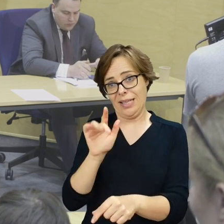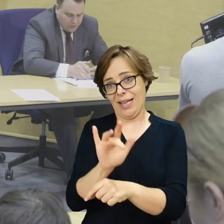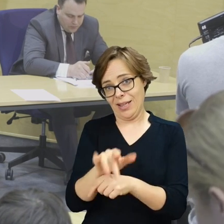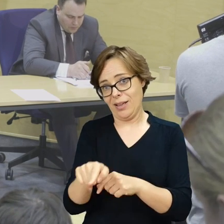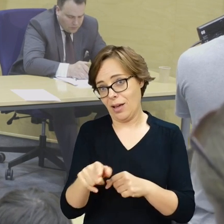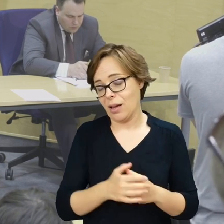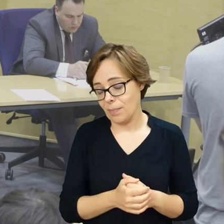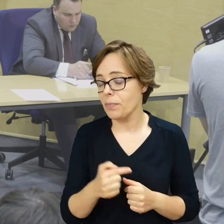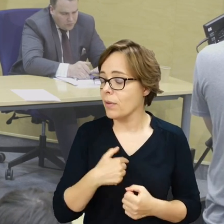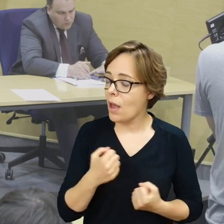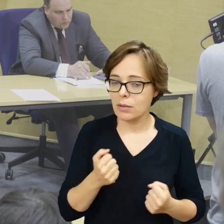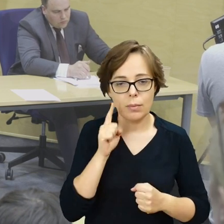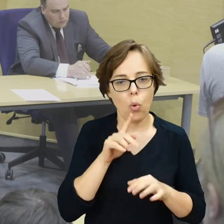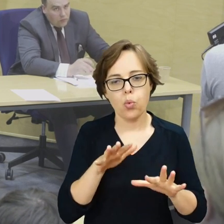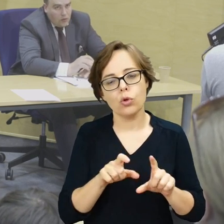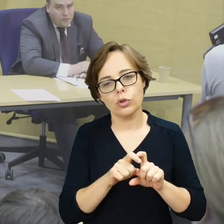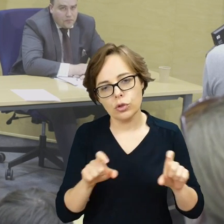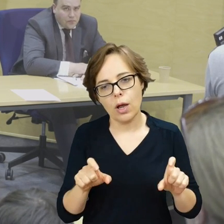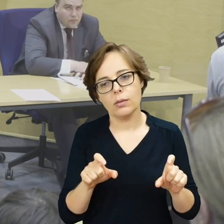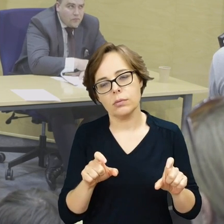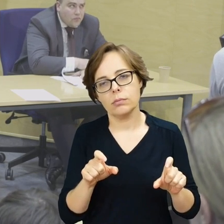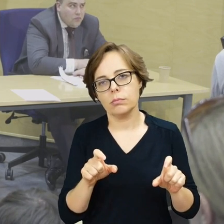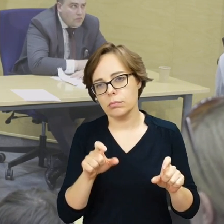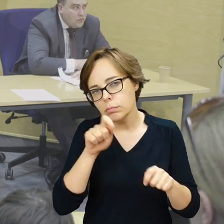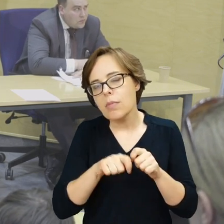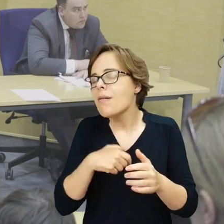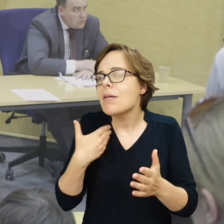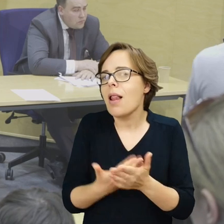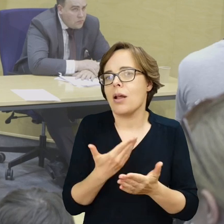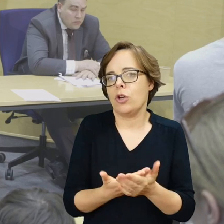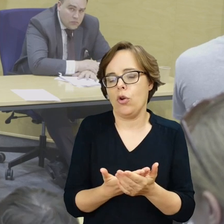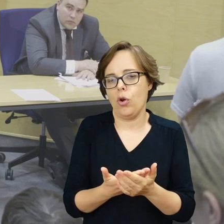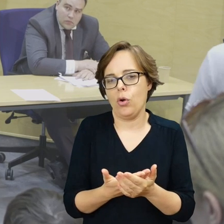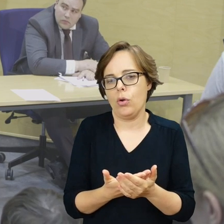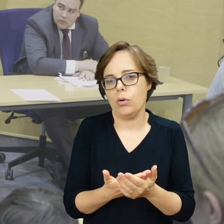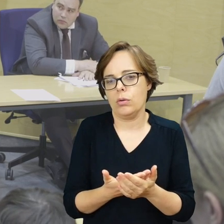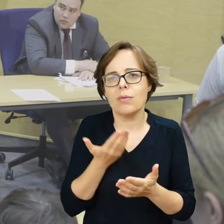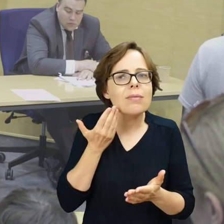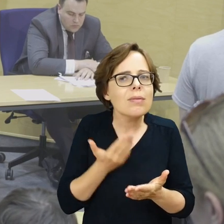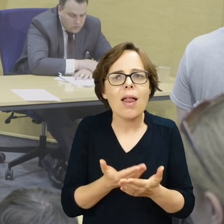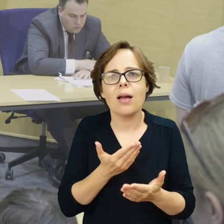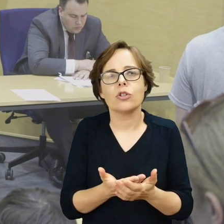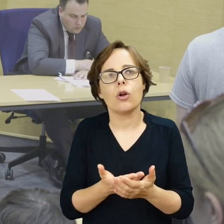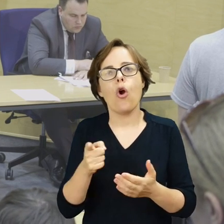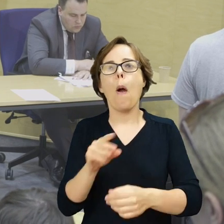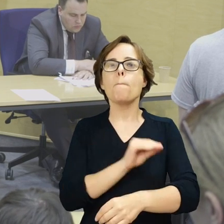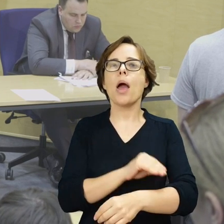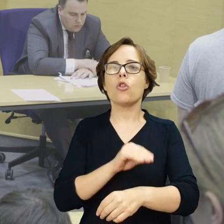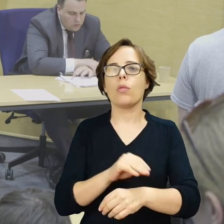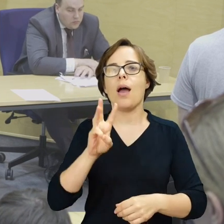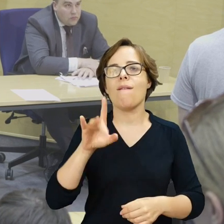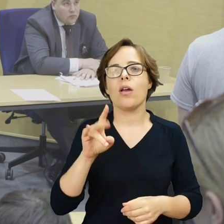poświęcać bardzo dużo czasu na wykonywanie, dlaczego doszło do potknięcia, poślizgu albo odejścia nawet od metod wykładni i jakie